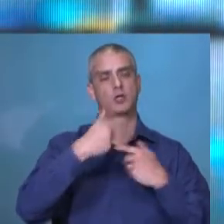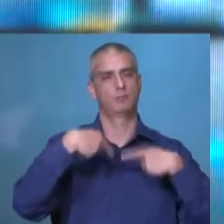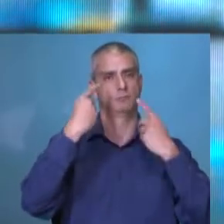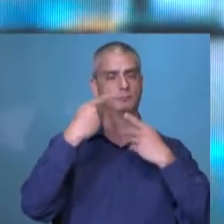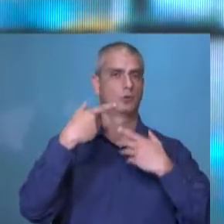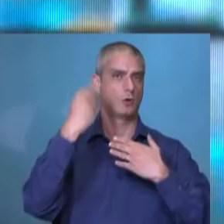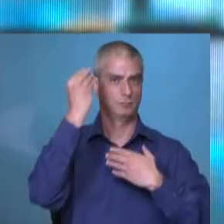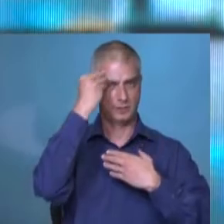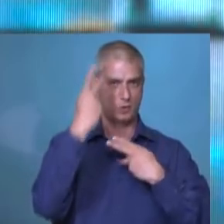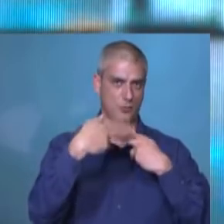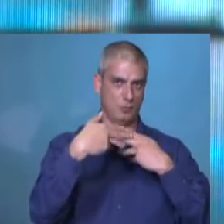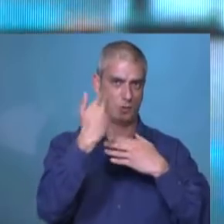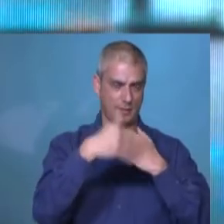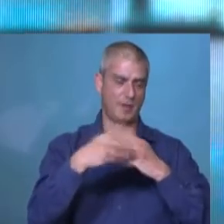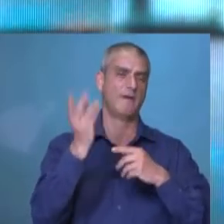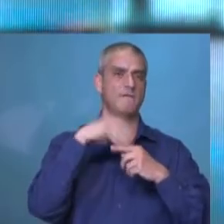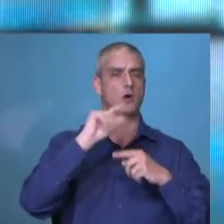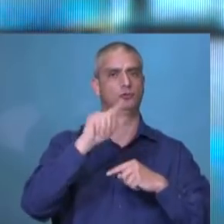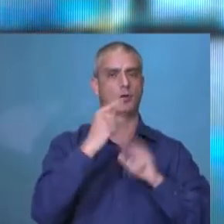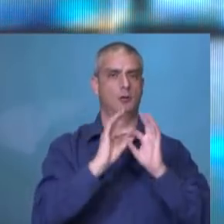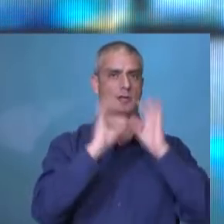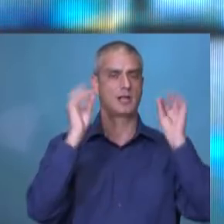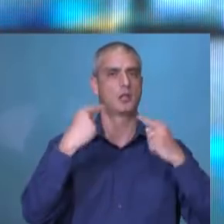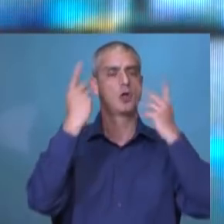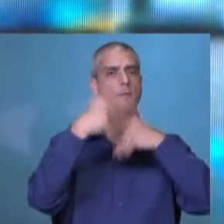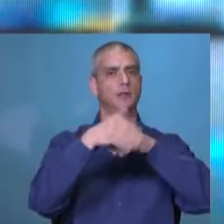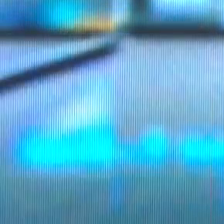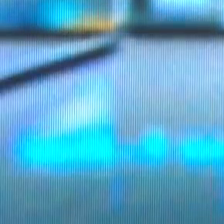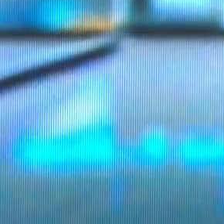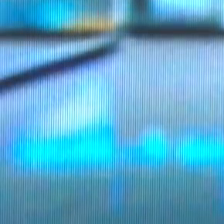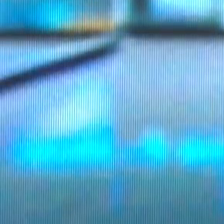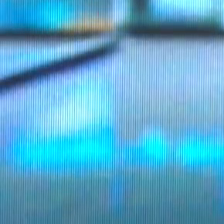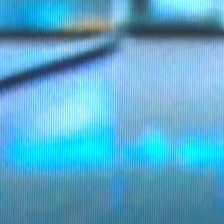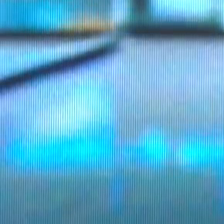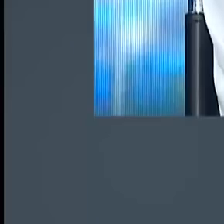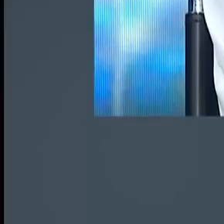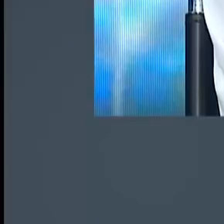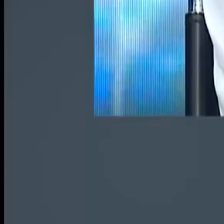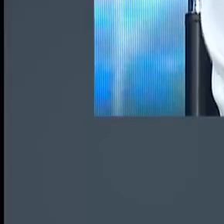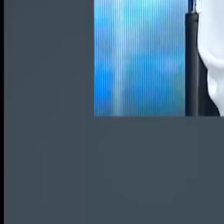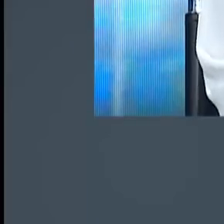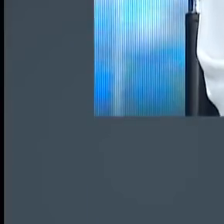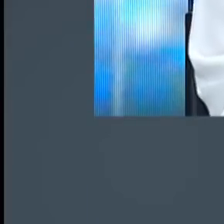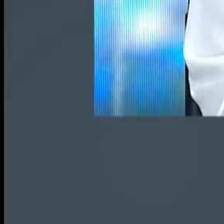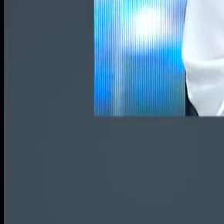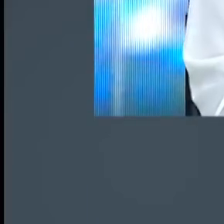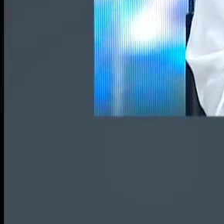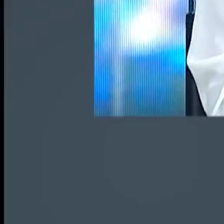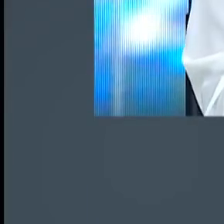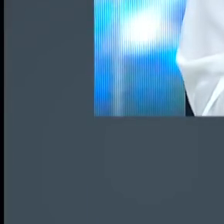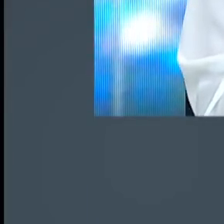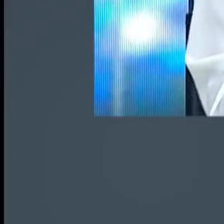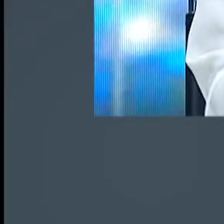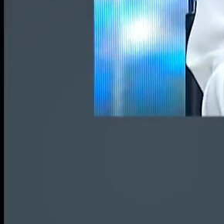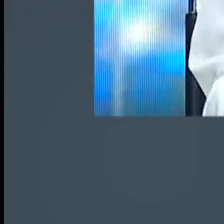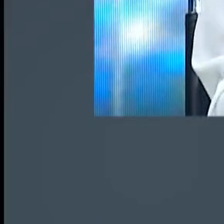הערב ויפתח את אירועי יום העצמאות ה-71 של מדינת ישראל. אירן זינגר, בעוד פחות משעה יחל הטקס הנועל